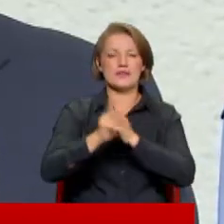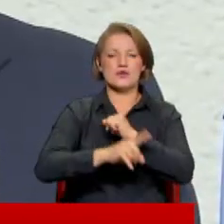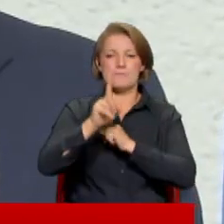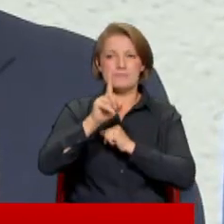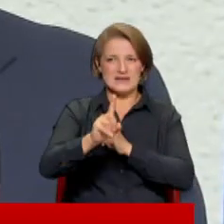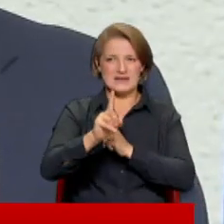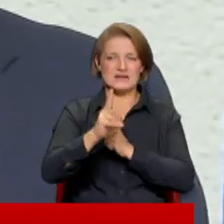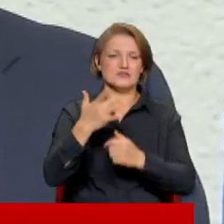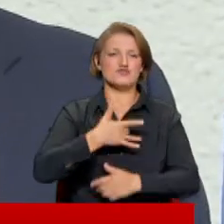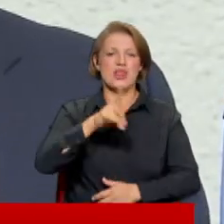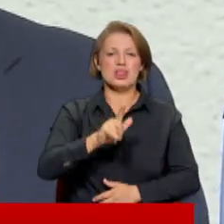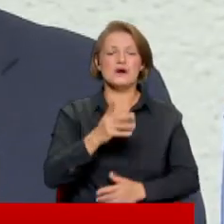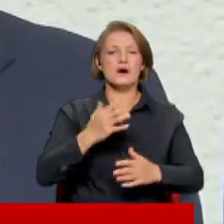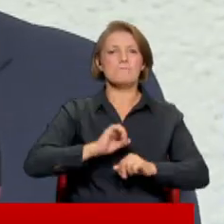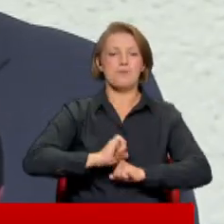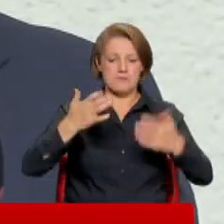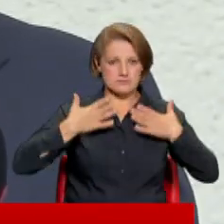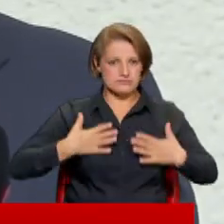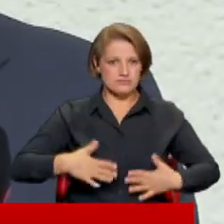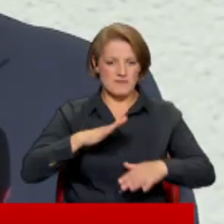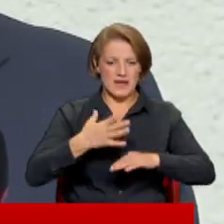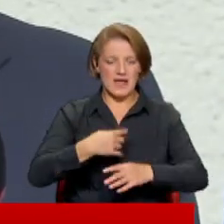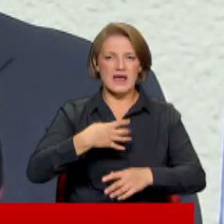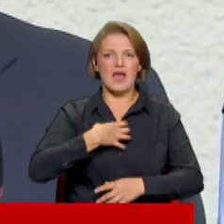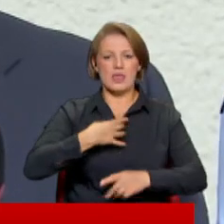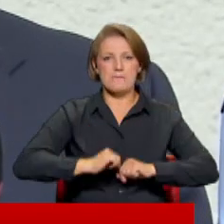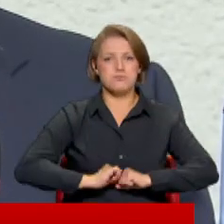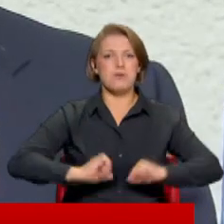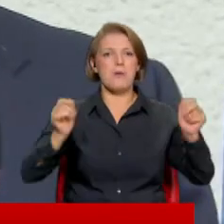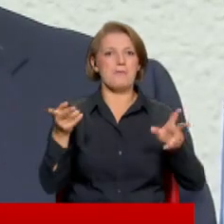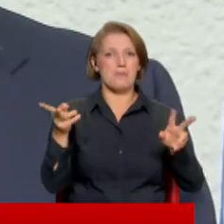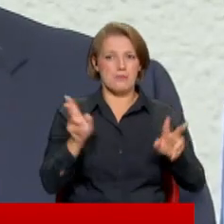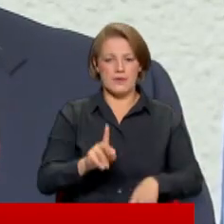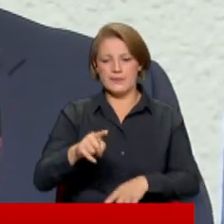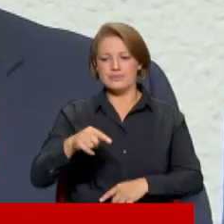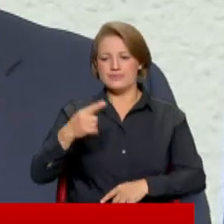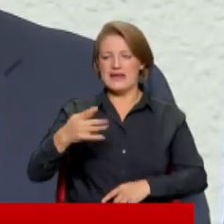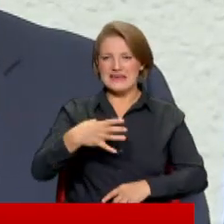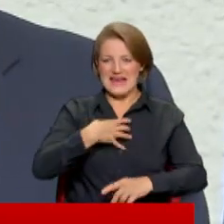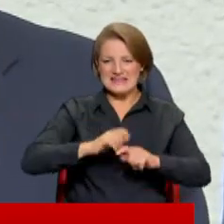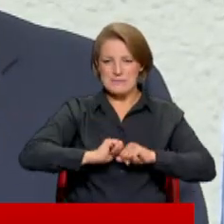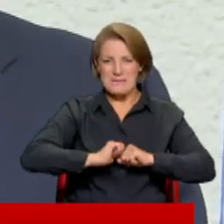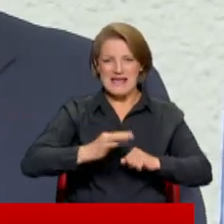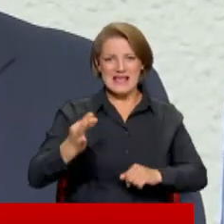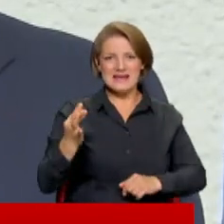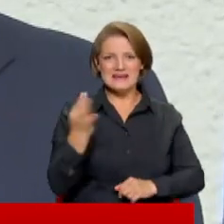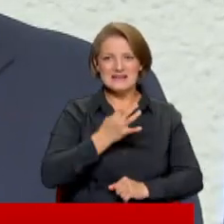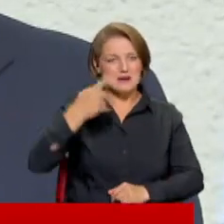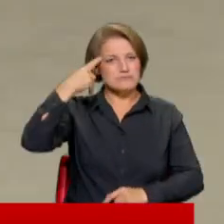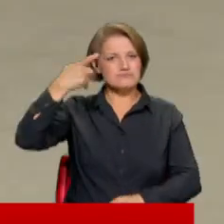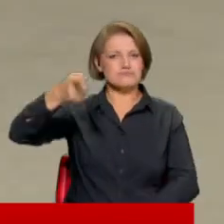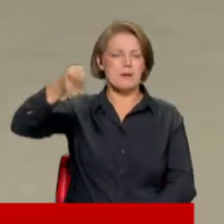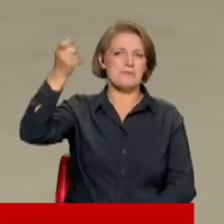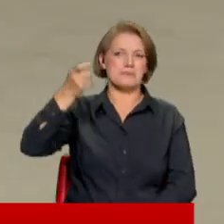biri zaten canlı bomba düzeniyor var, kendini patlatmış. Diğeri kendini patlatmaya fırsat bulamadan başına